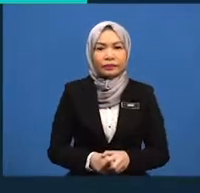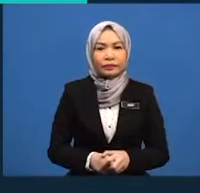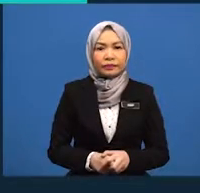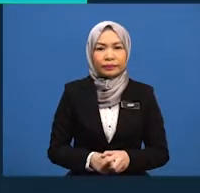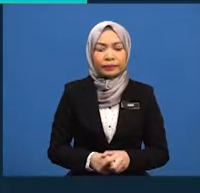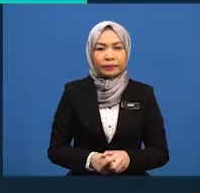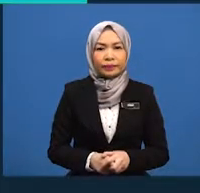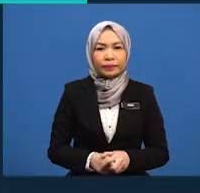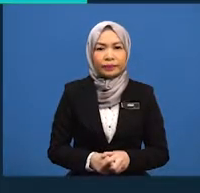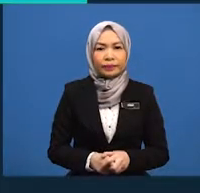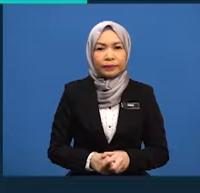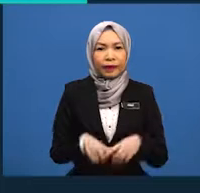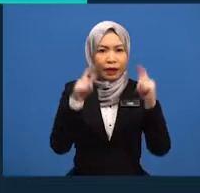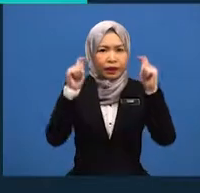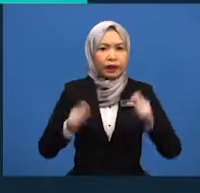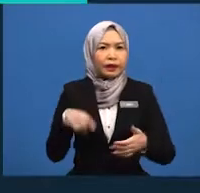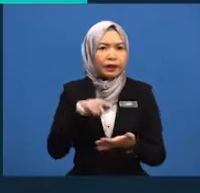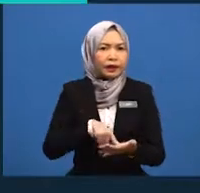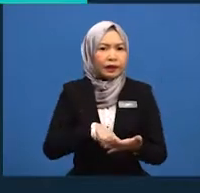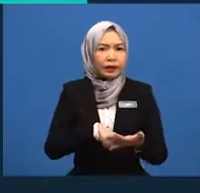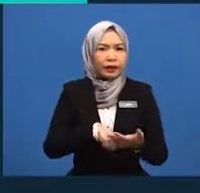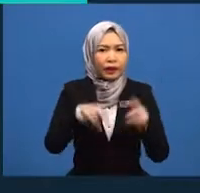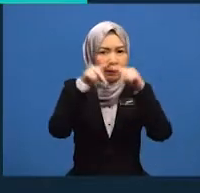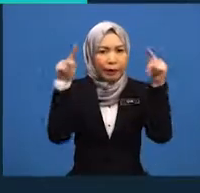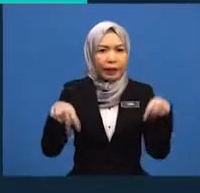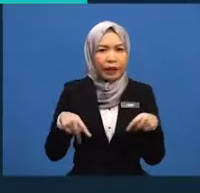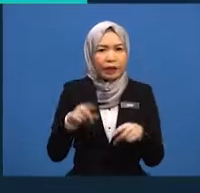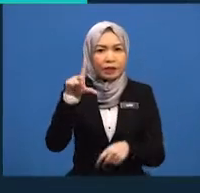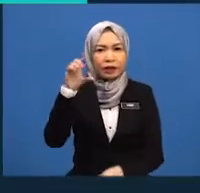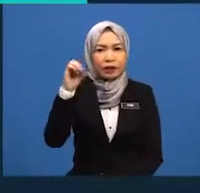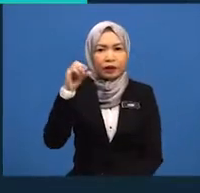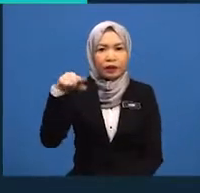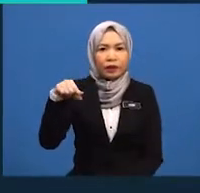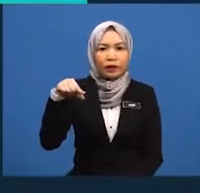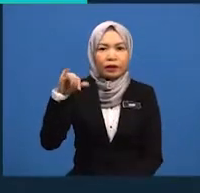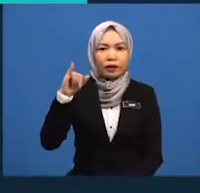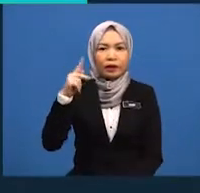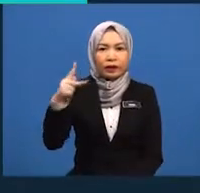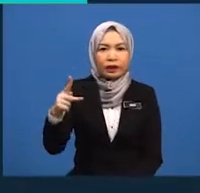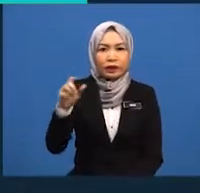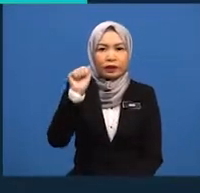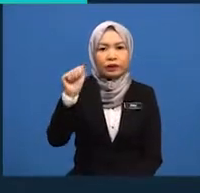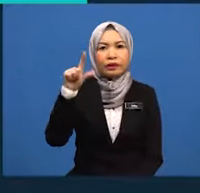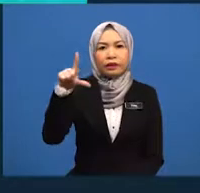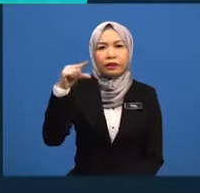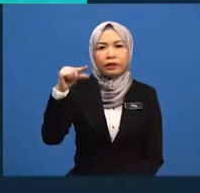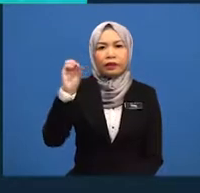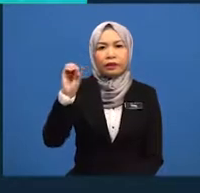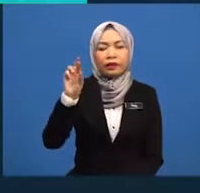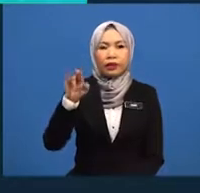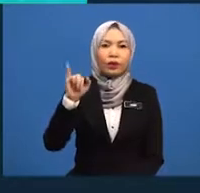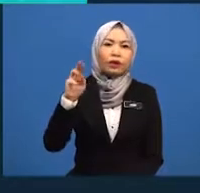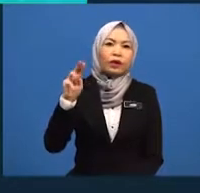Murid-murid, teknik ini memeriksa logik algoritma secara langkah demi langkah